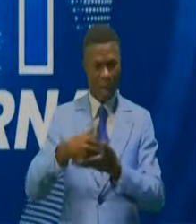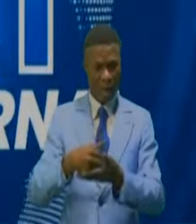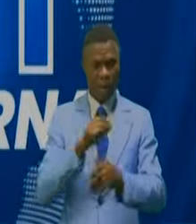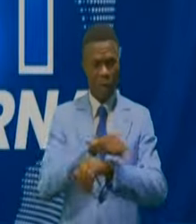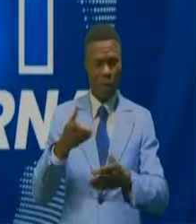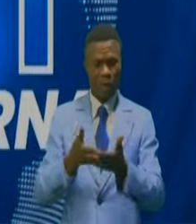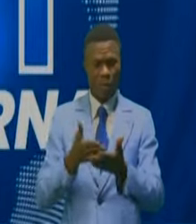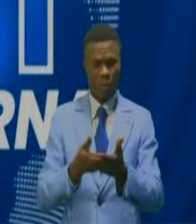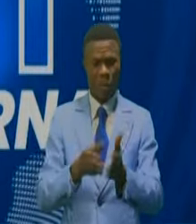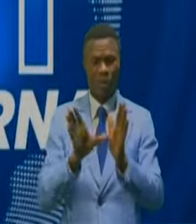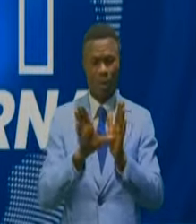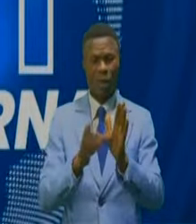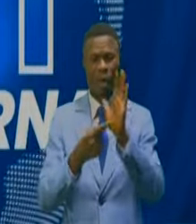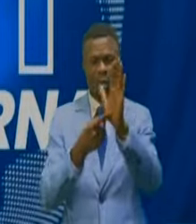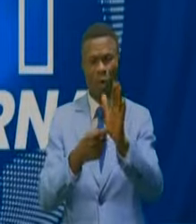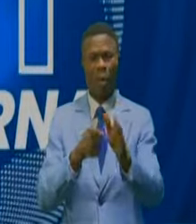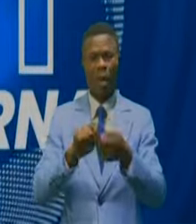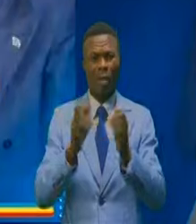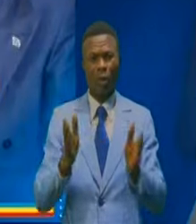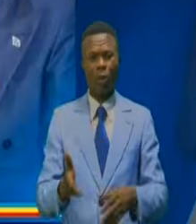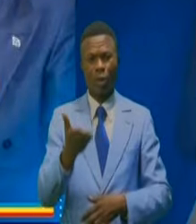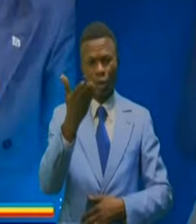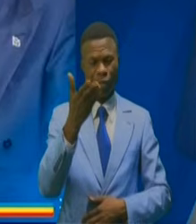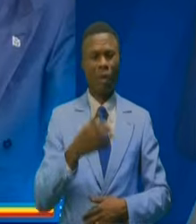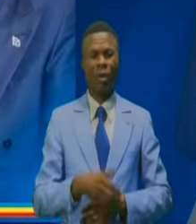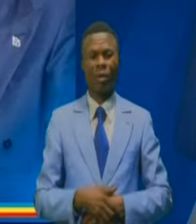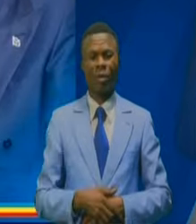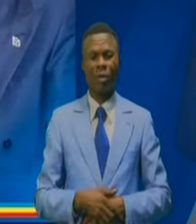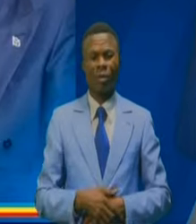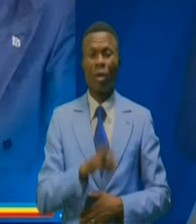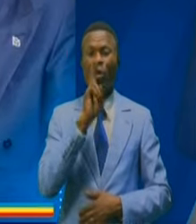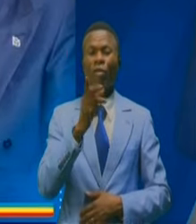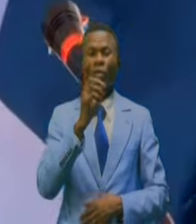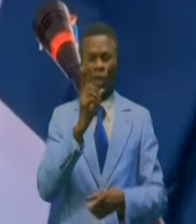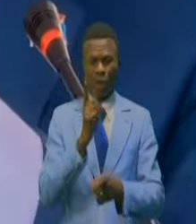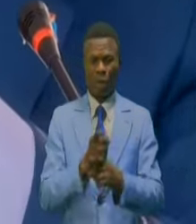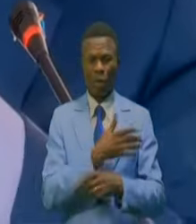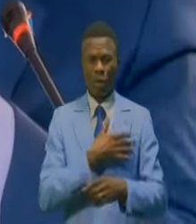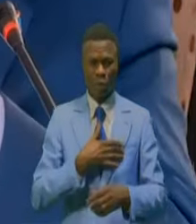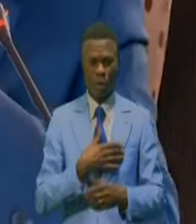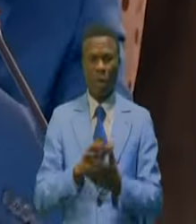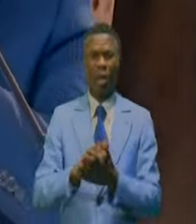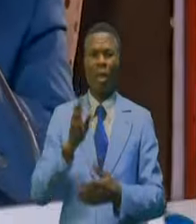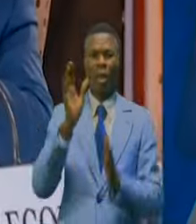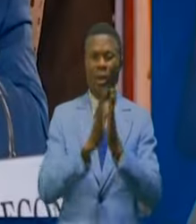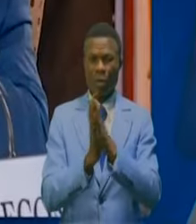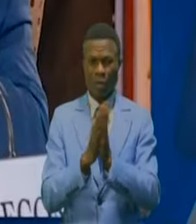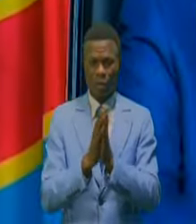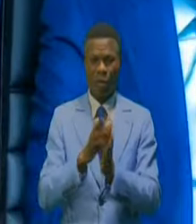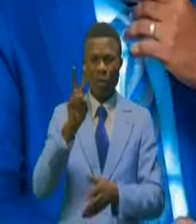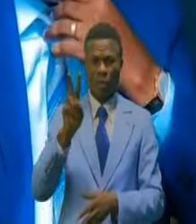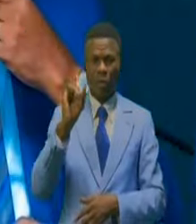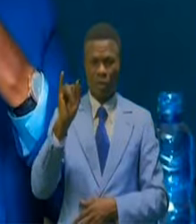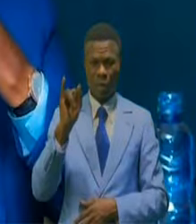parcours, un portrait que nous propose Annie Balaka. De son vrai nom, Vital Kamerhe Loa Kaningini est né